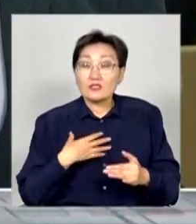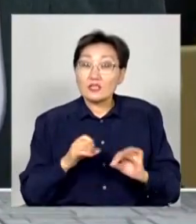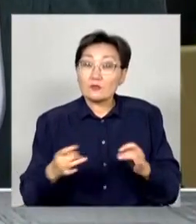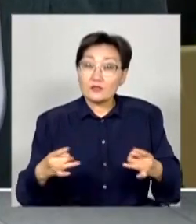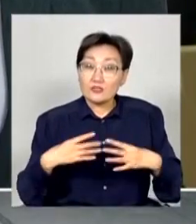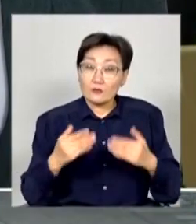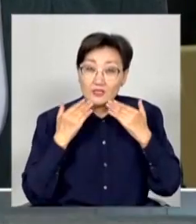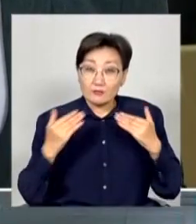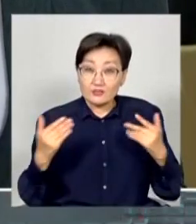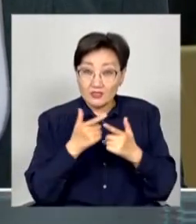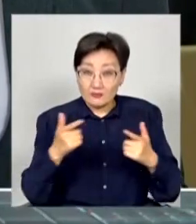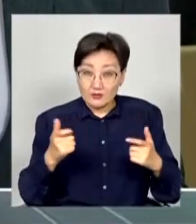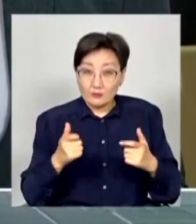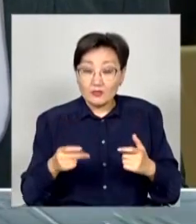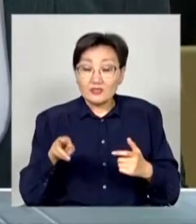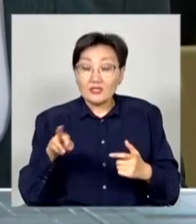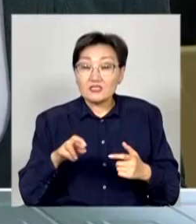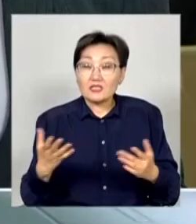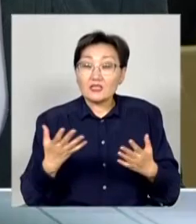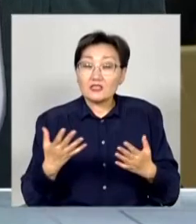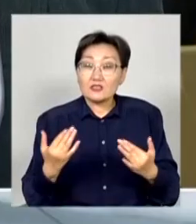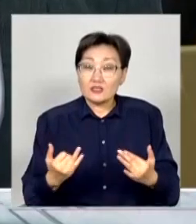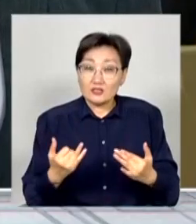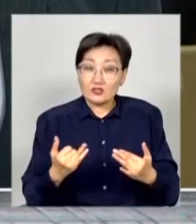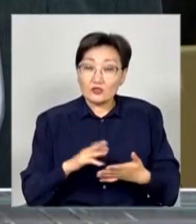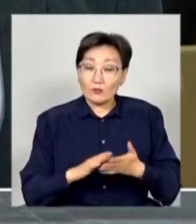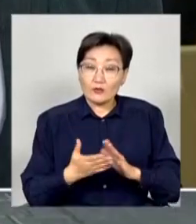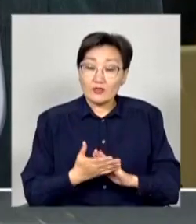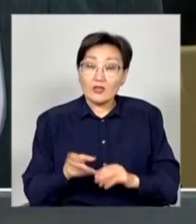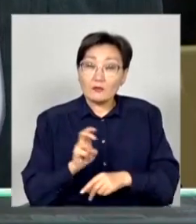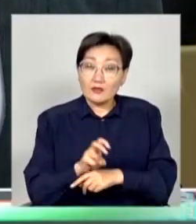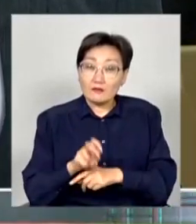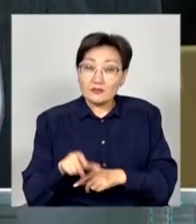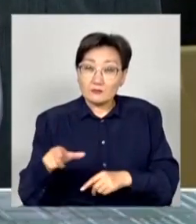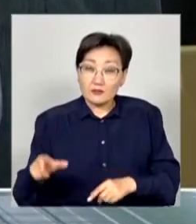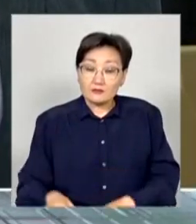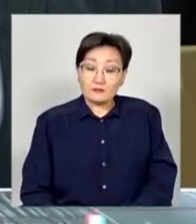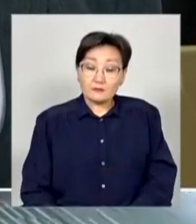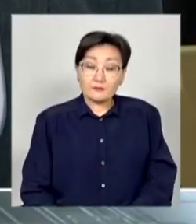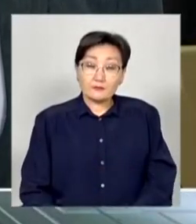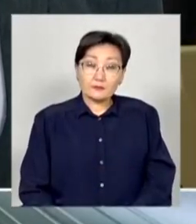расскажет о последних данных. Даля, какая картина складывается по явке избирателей?